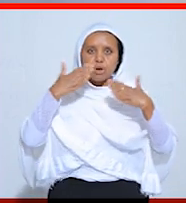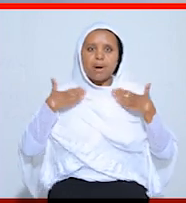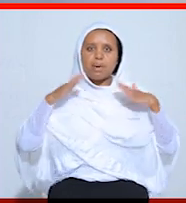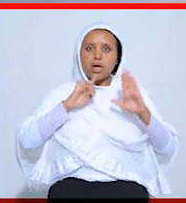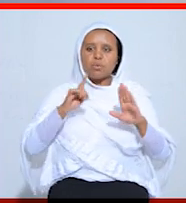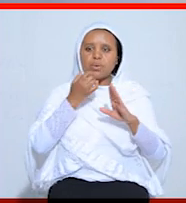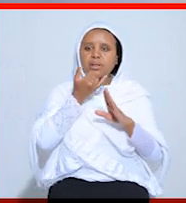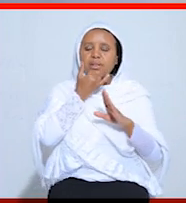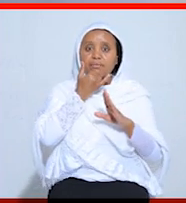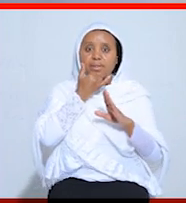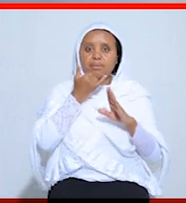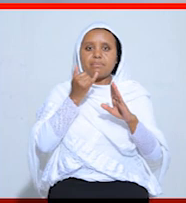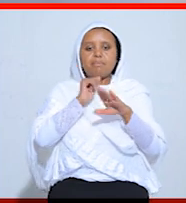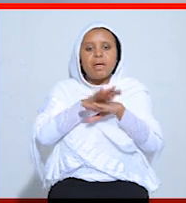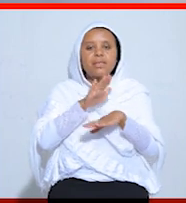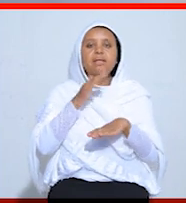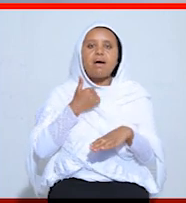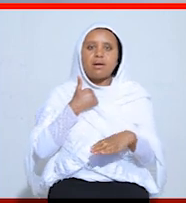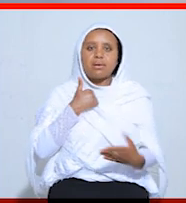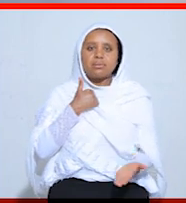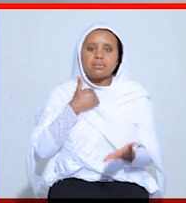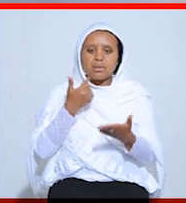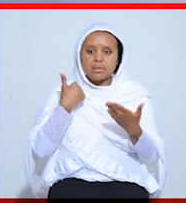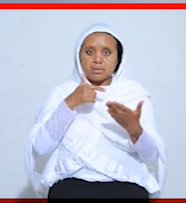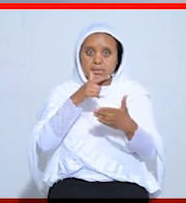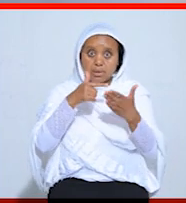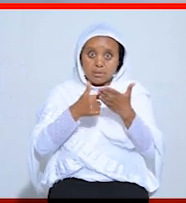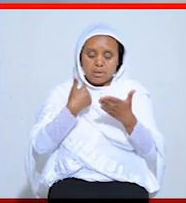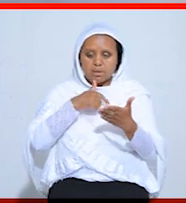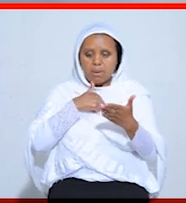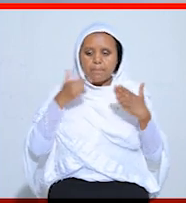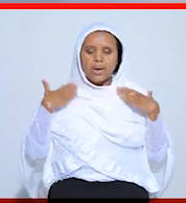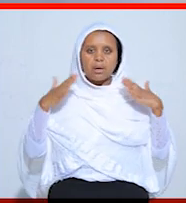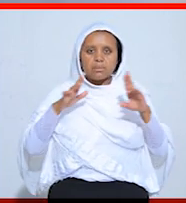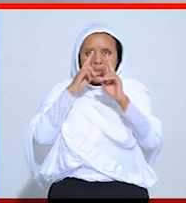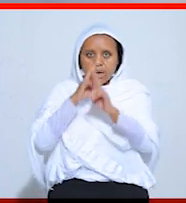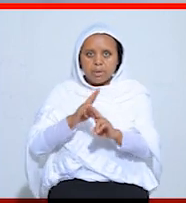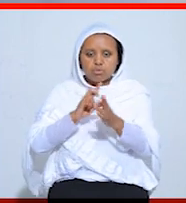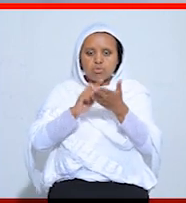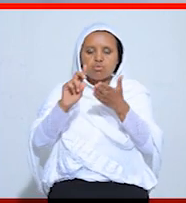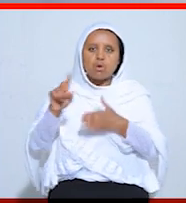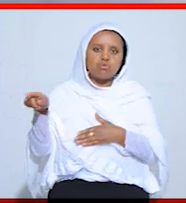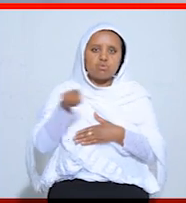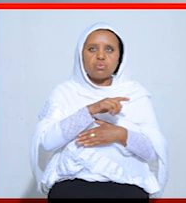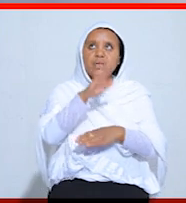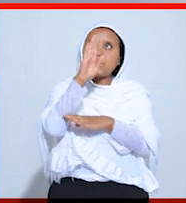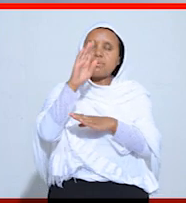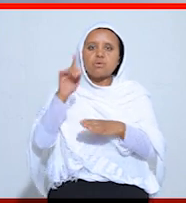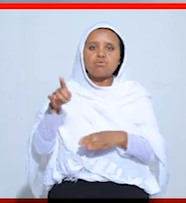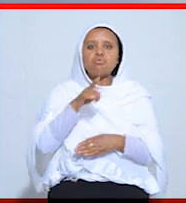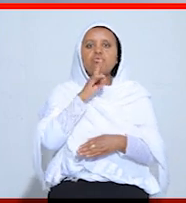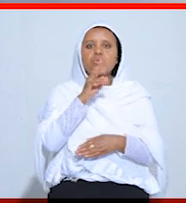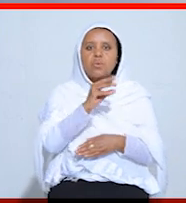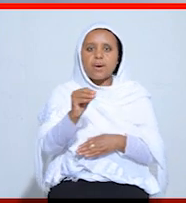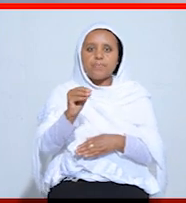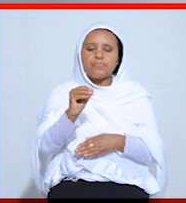ነው፣ የጥፋት መልአክ ነው፣ የጥፋት መልእክተኛ ነው። ስለዚህኛ መላእክትን የምናከብራቸው ቅዱሳን ስለሆኑ የእግዚአብሔር ስለሆኑ